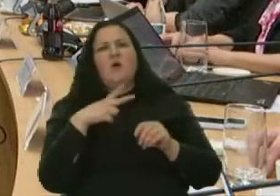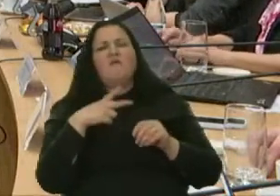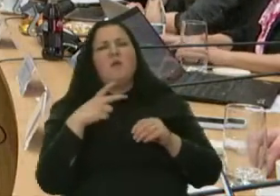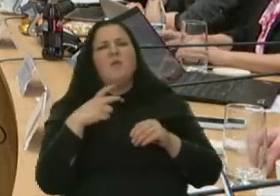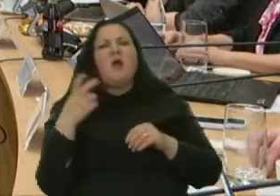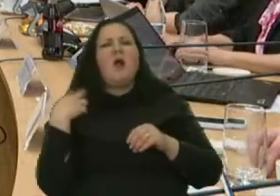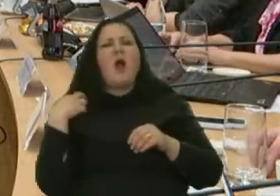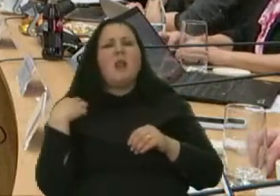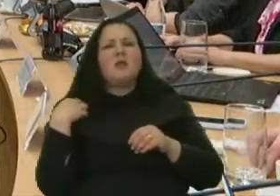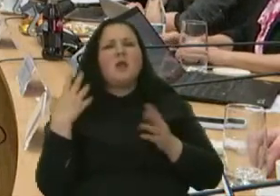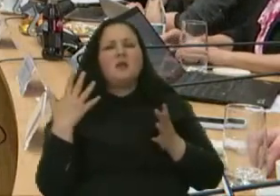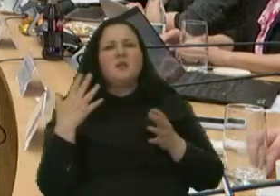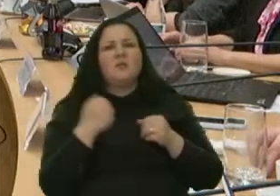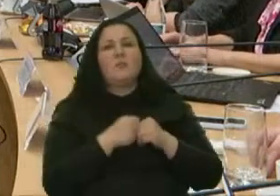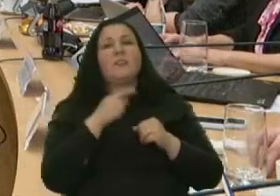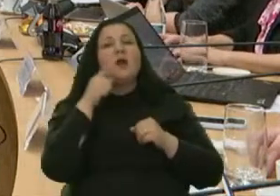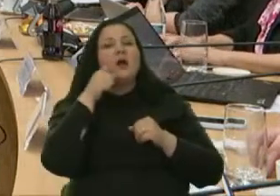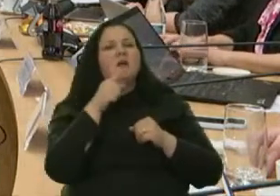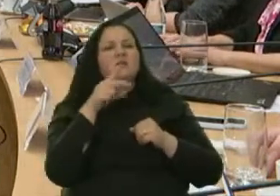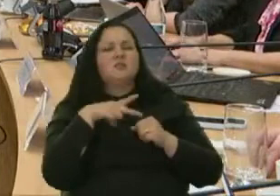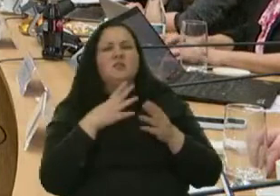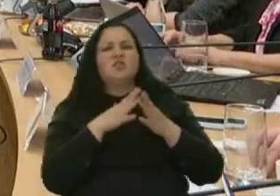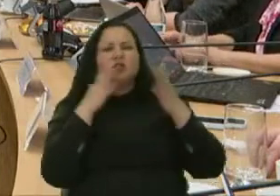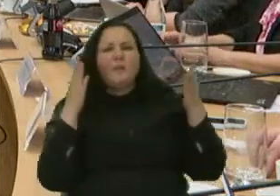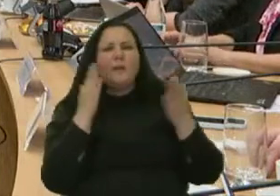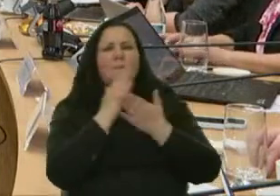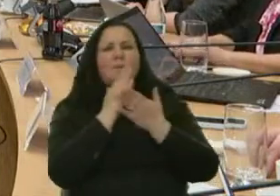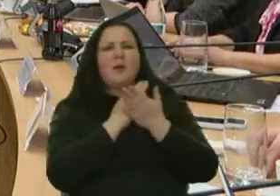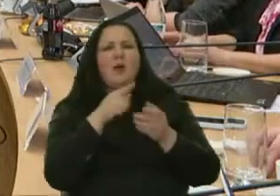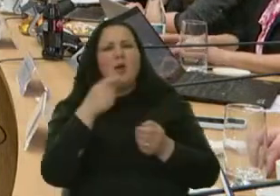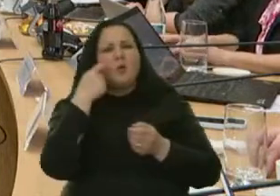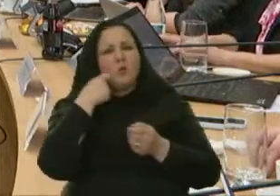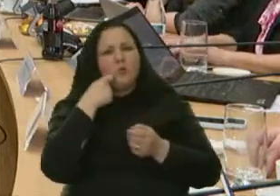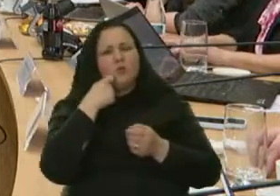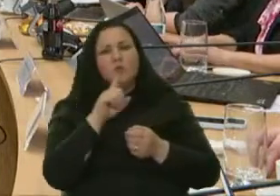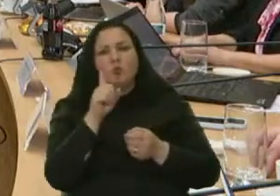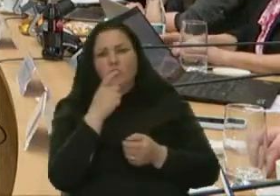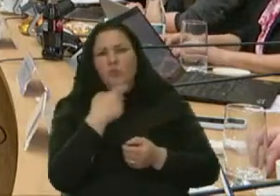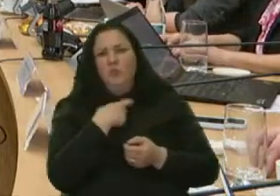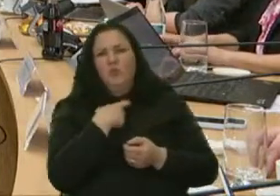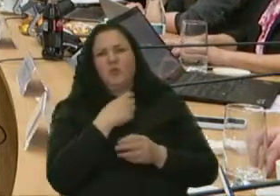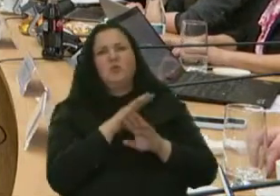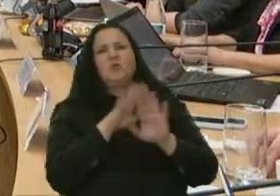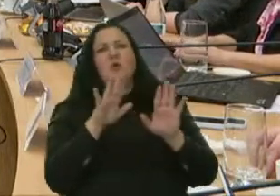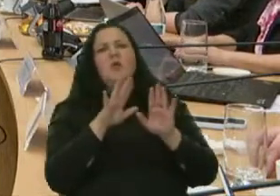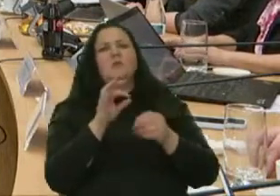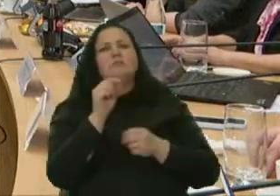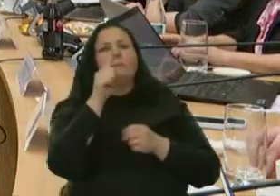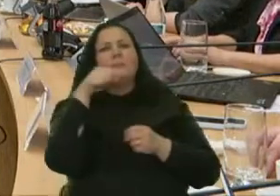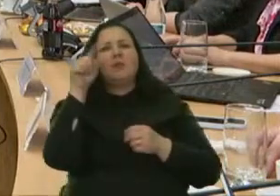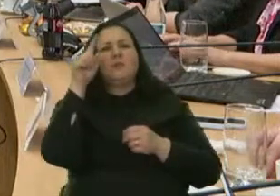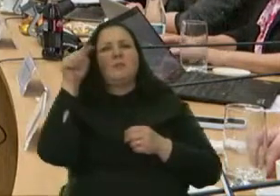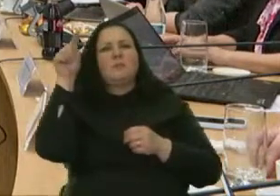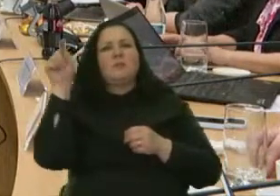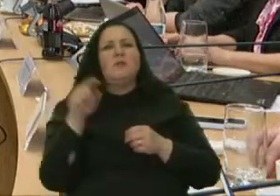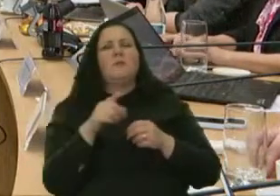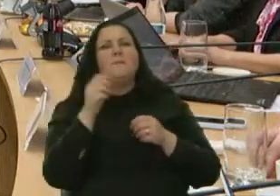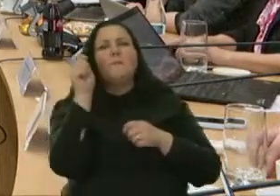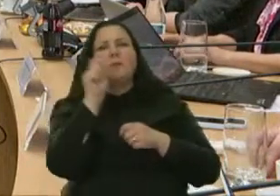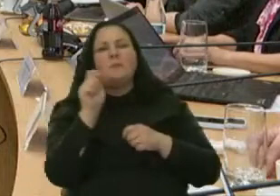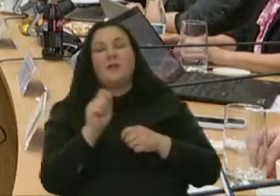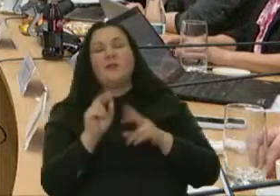calitate Aici este cea mai mare problemă a Clujului nu putem doar să bifăm proiecte